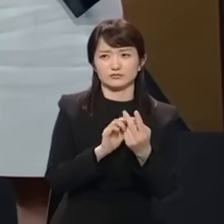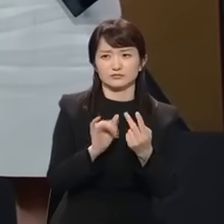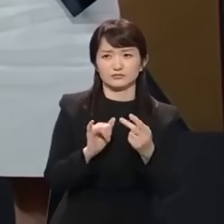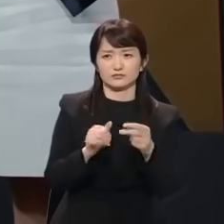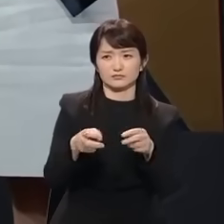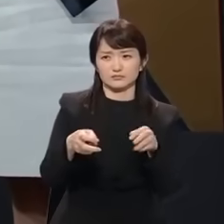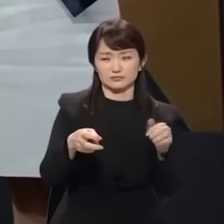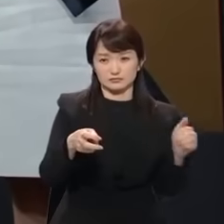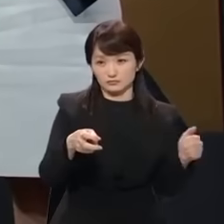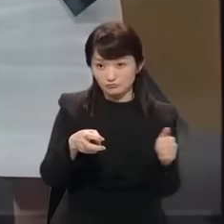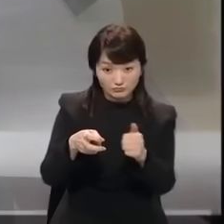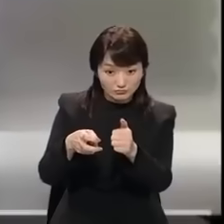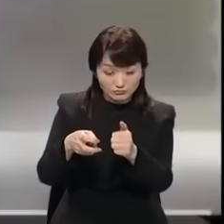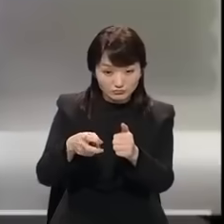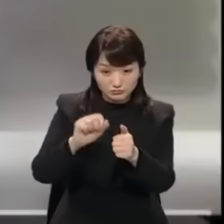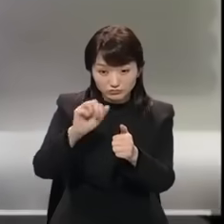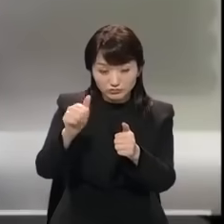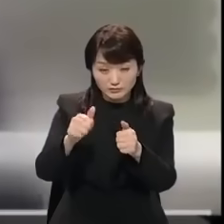대화를 시도합니다.